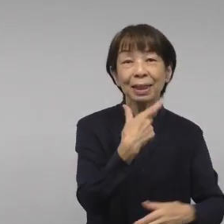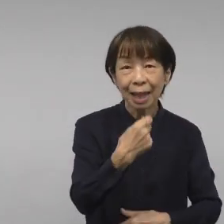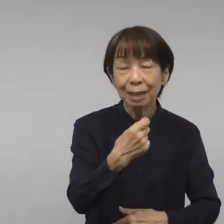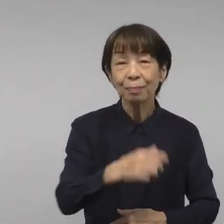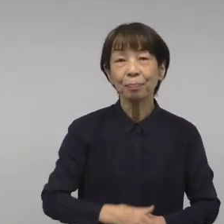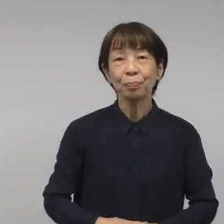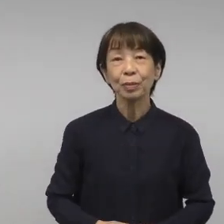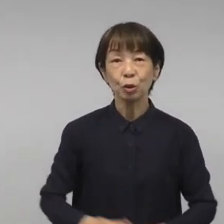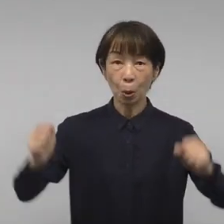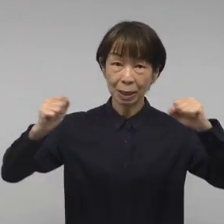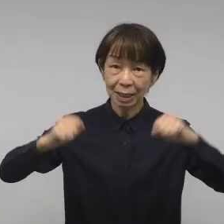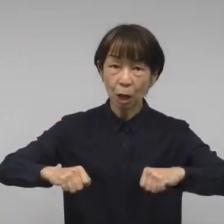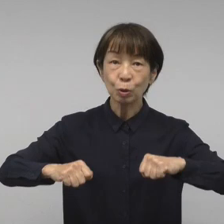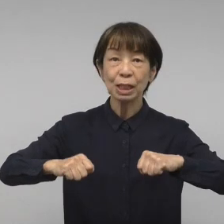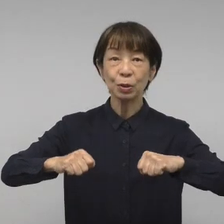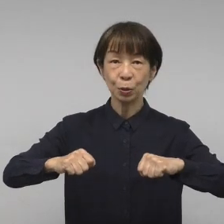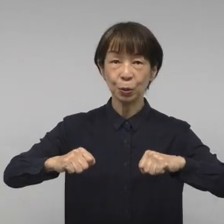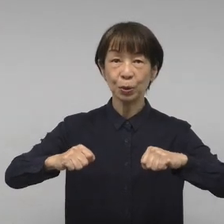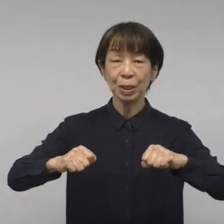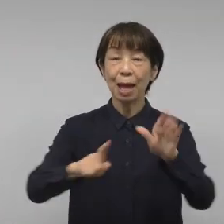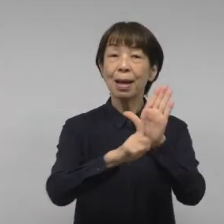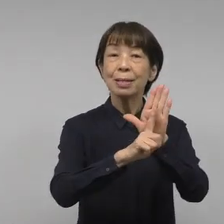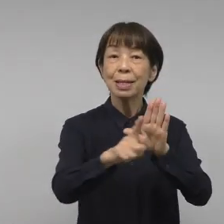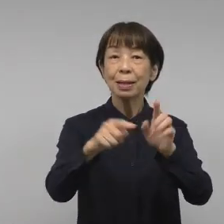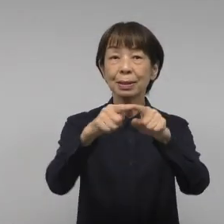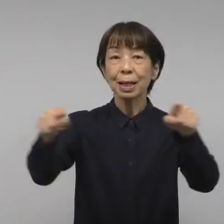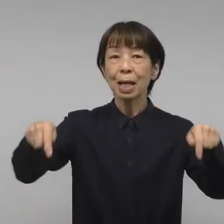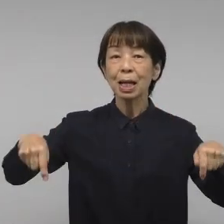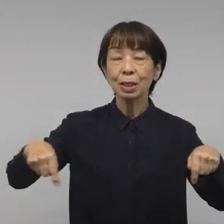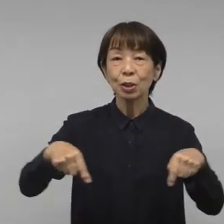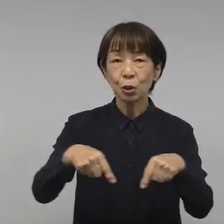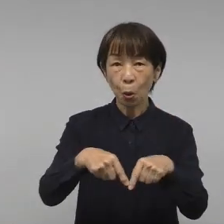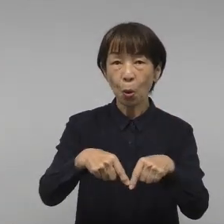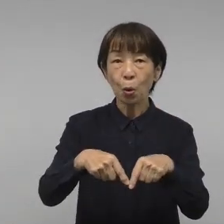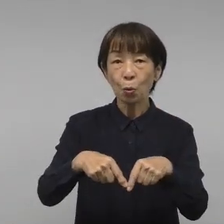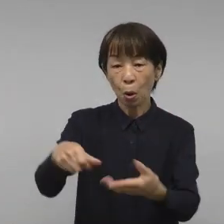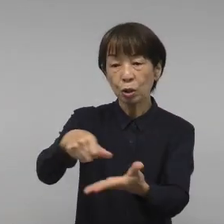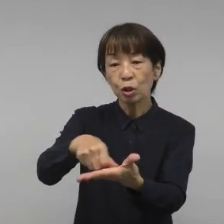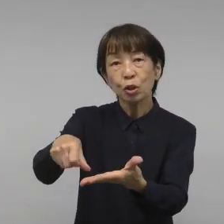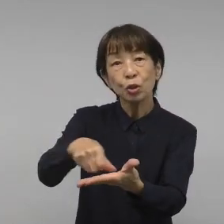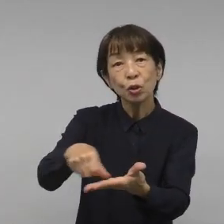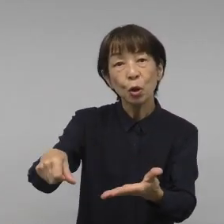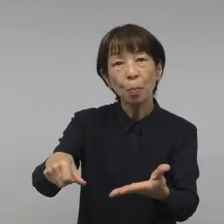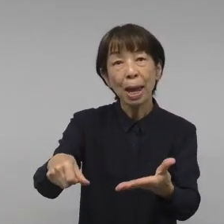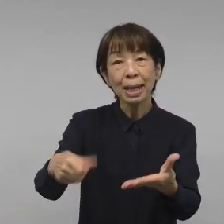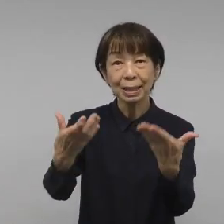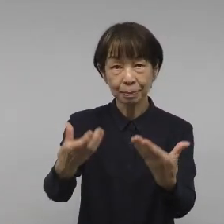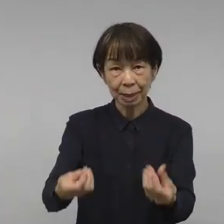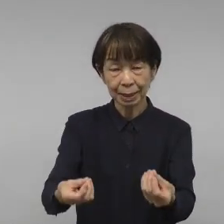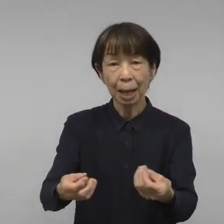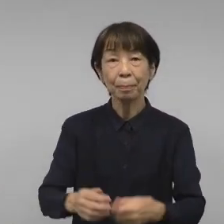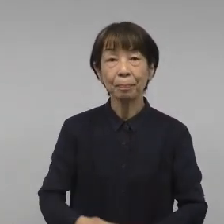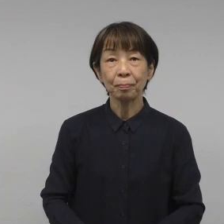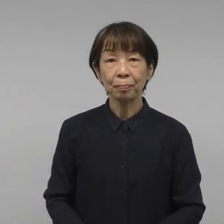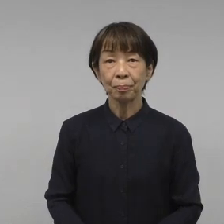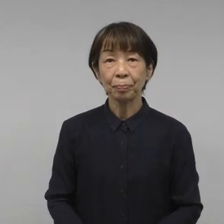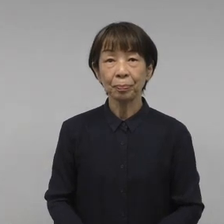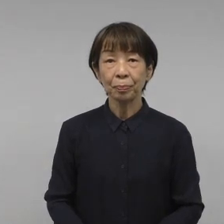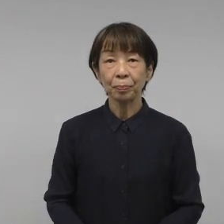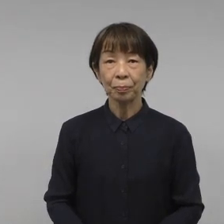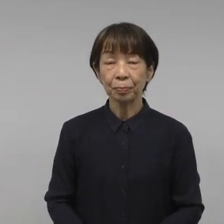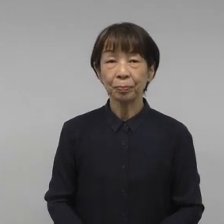ふうなことで、それを確認するような宣言書の方を署名させてもらったところであります。